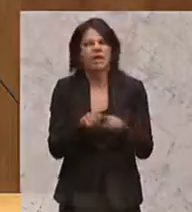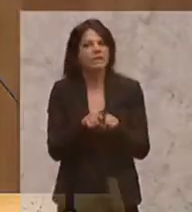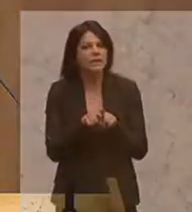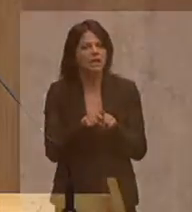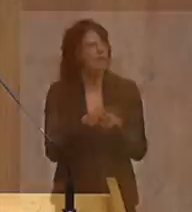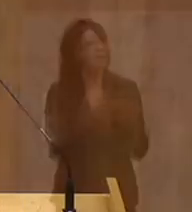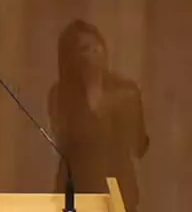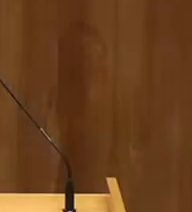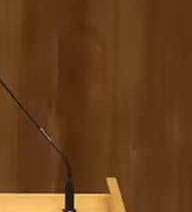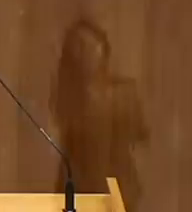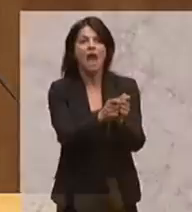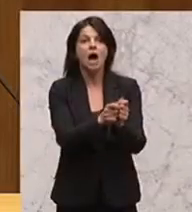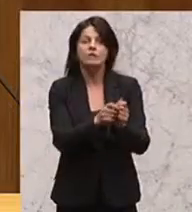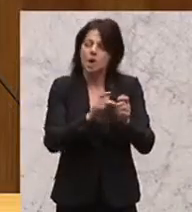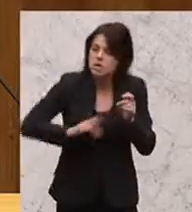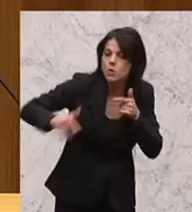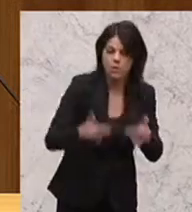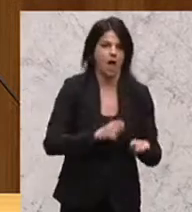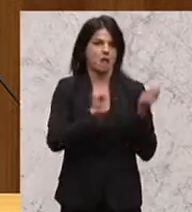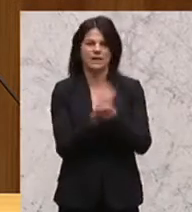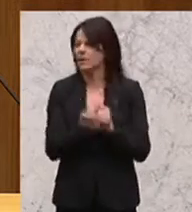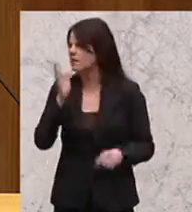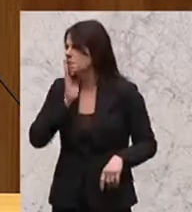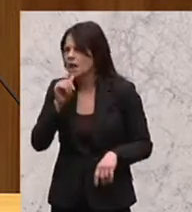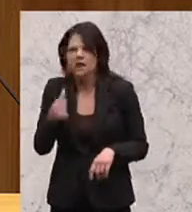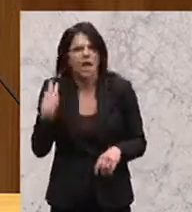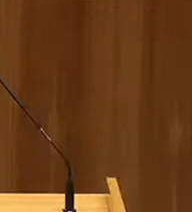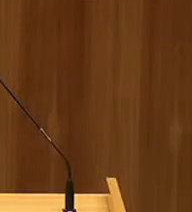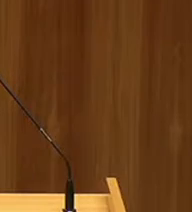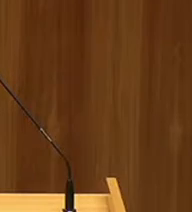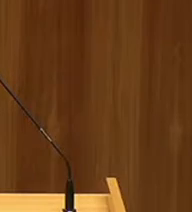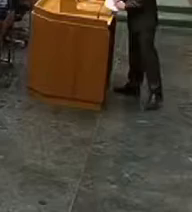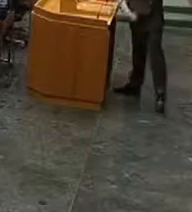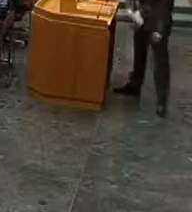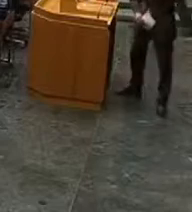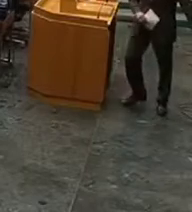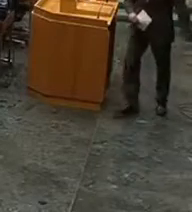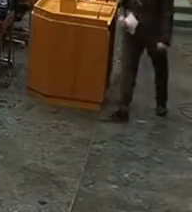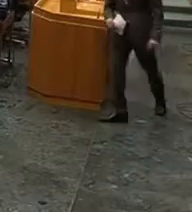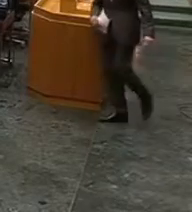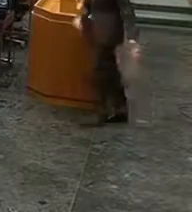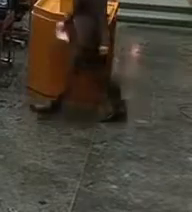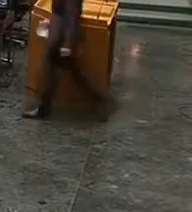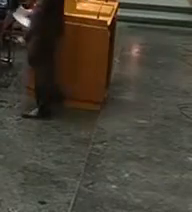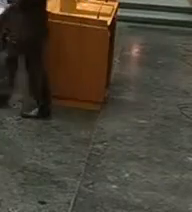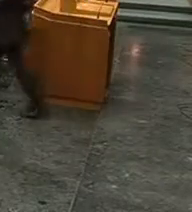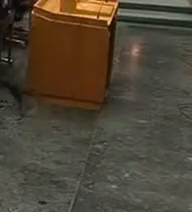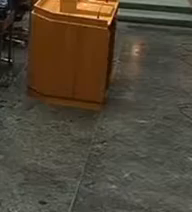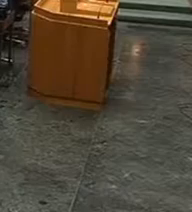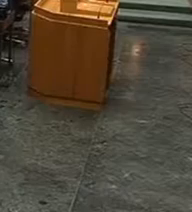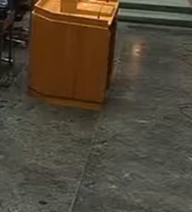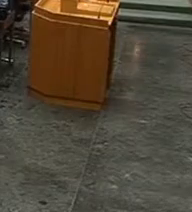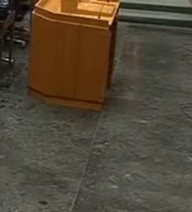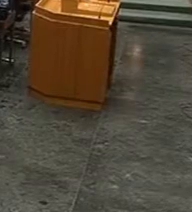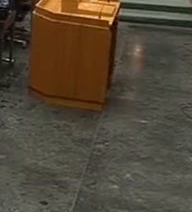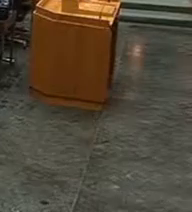substanziell. Und wie gesagt, belästigen Sie nicht die Bürger, machen Sie in Ihrem Bereich endlich Ihre Hausübungen. Meine sehr geehrten Damen